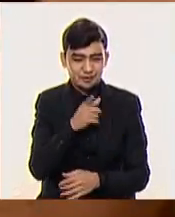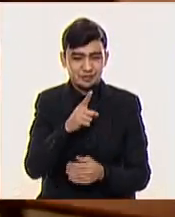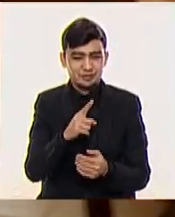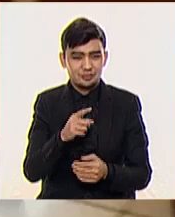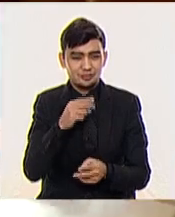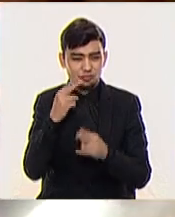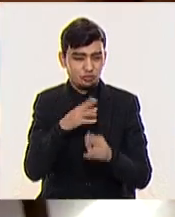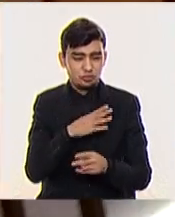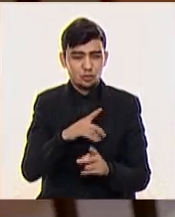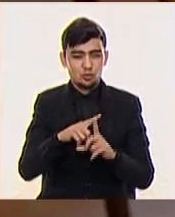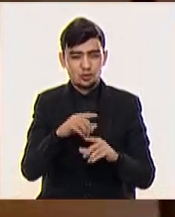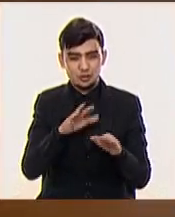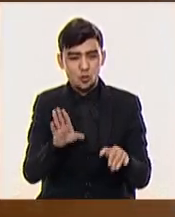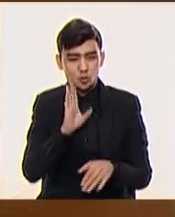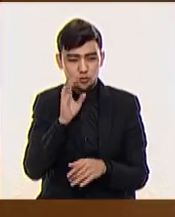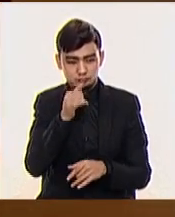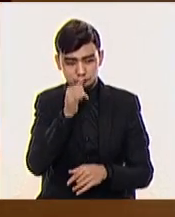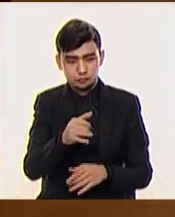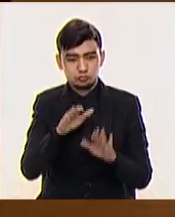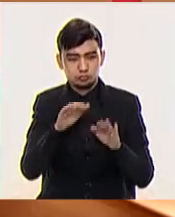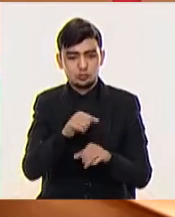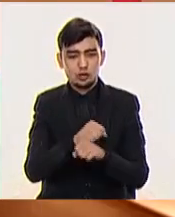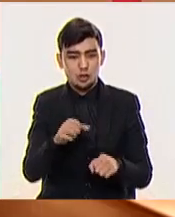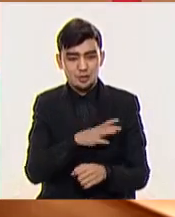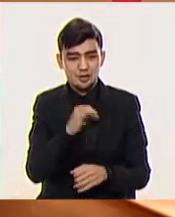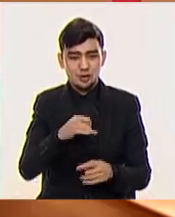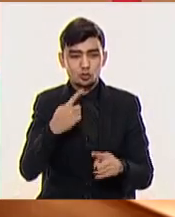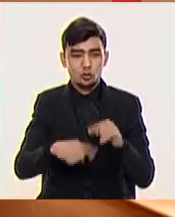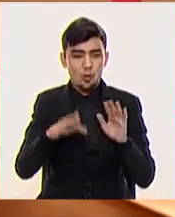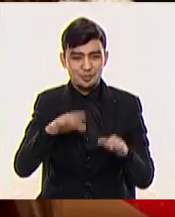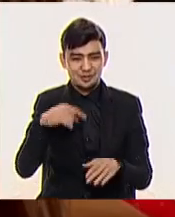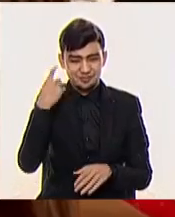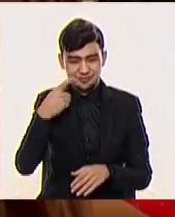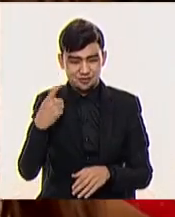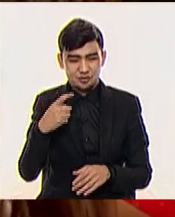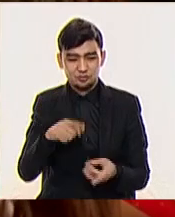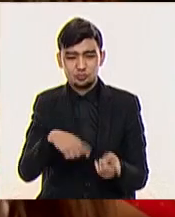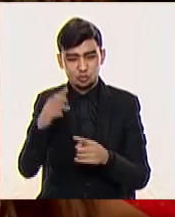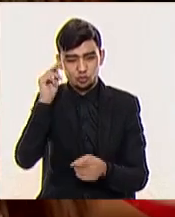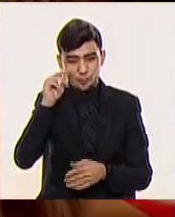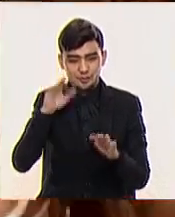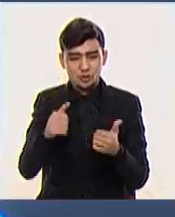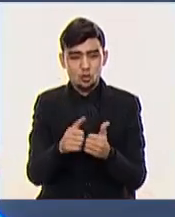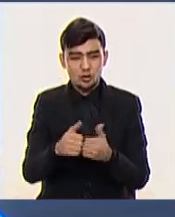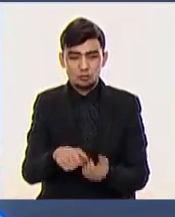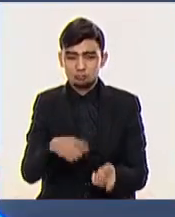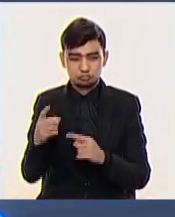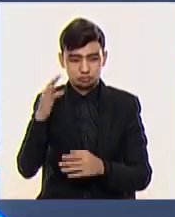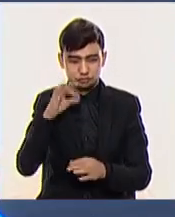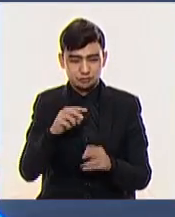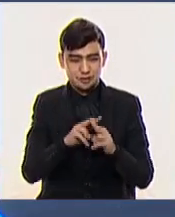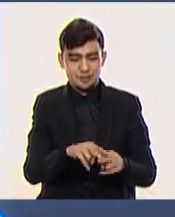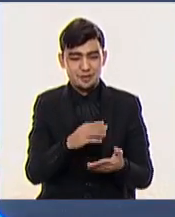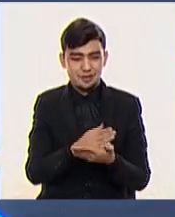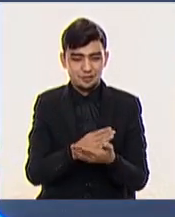утра детей не пустили на занятия и вообще заставляют перевестись в частное учебное заведение по соседству. Бахром